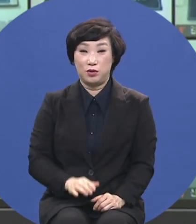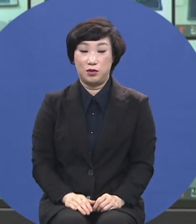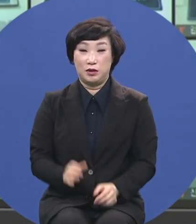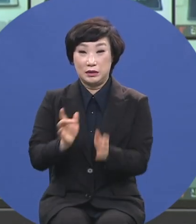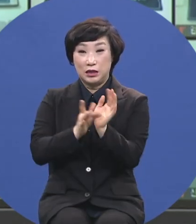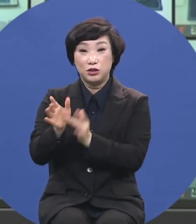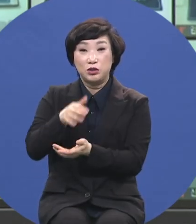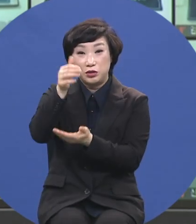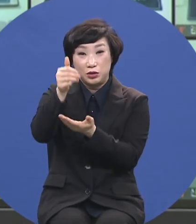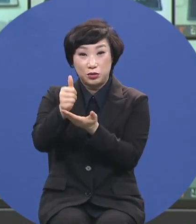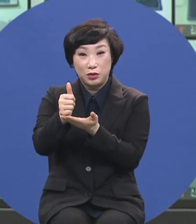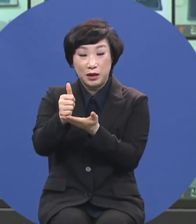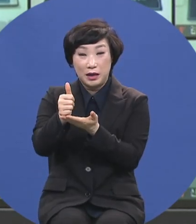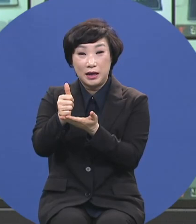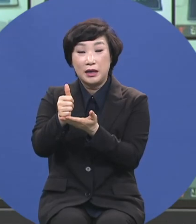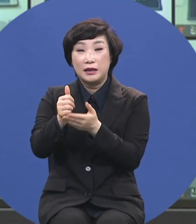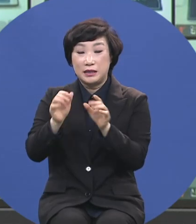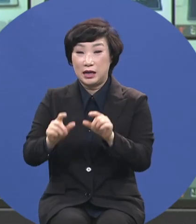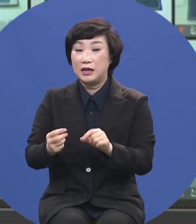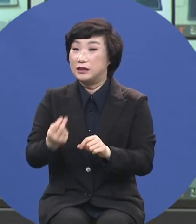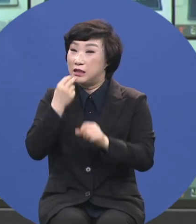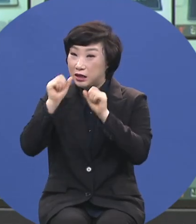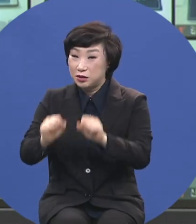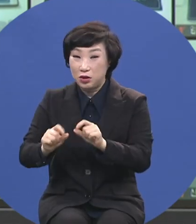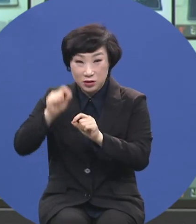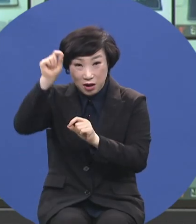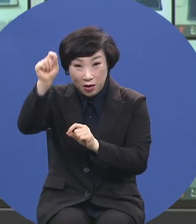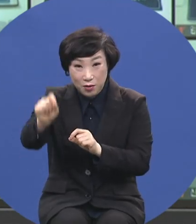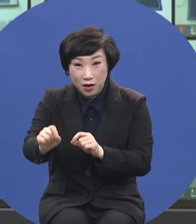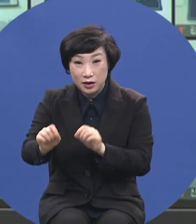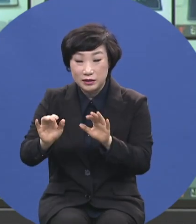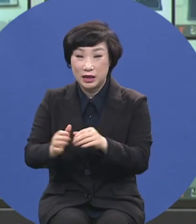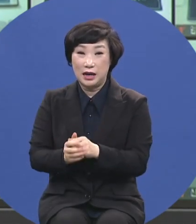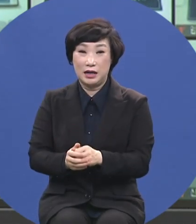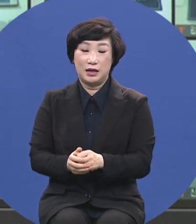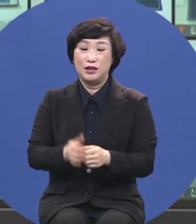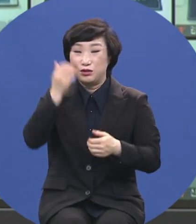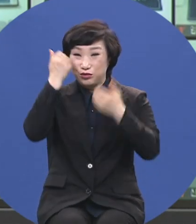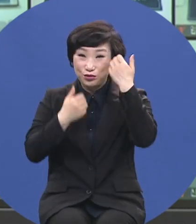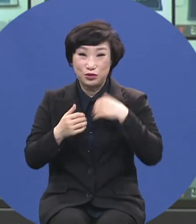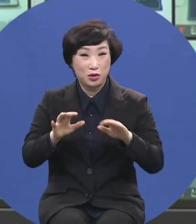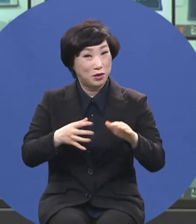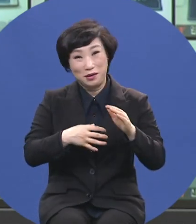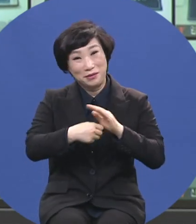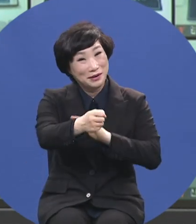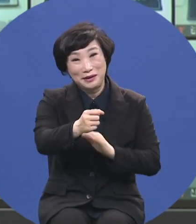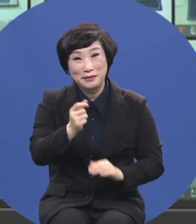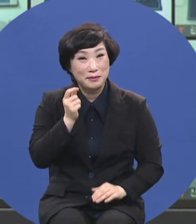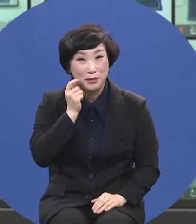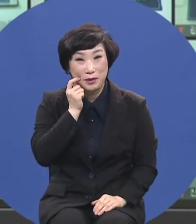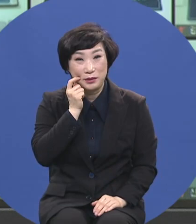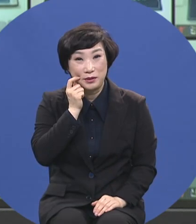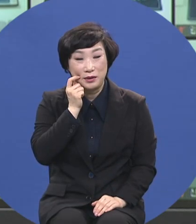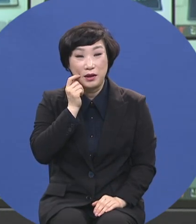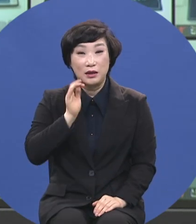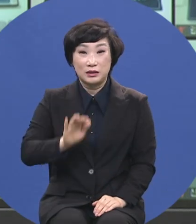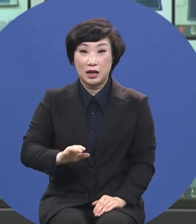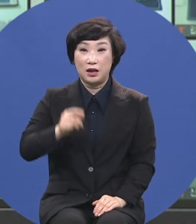예수 그리스도의 영원히 생존하시는 생명을 아무도 파괴할 수가 없는